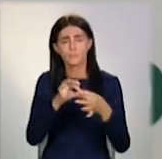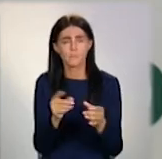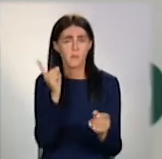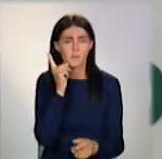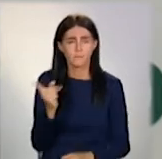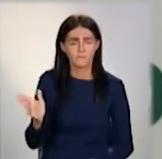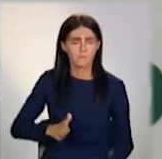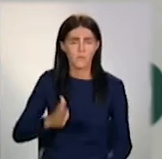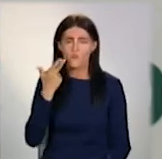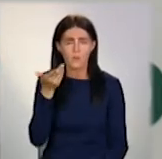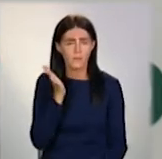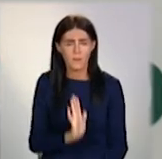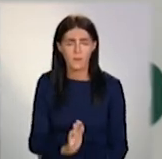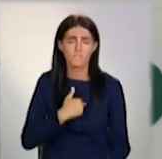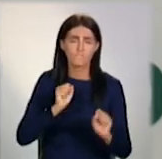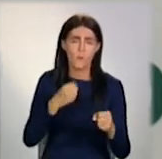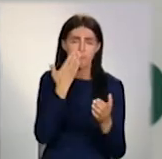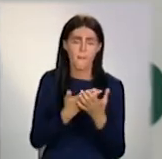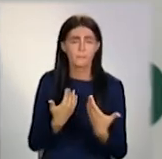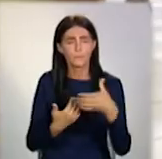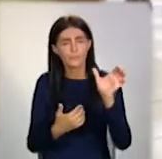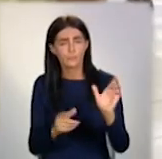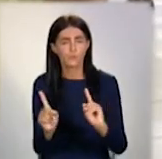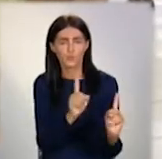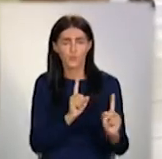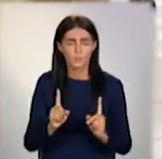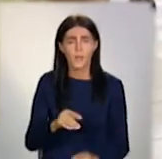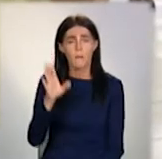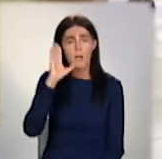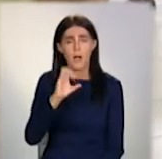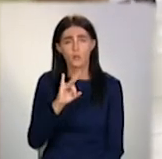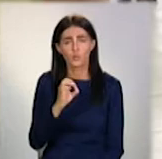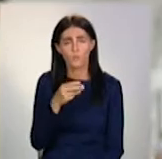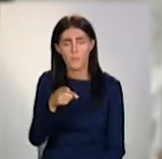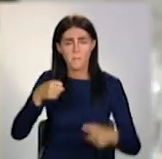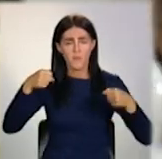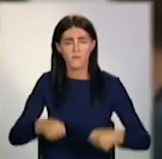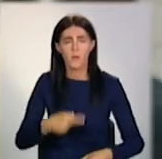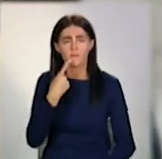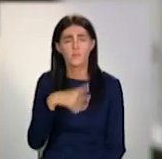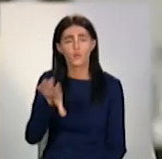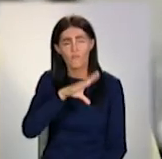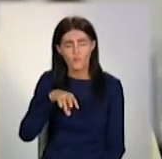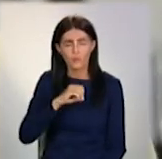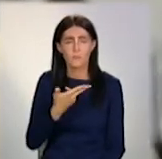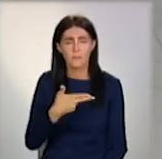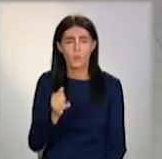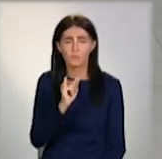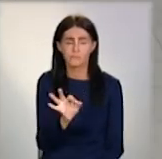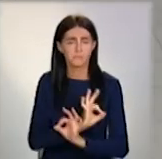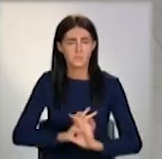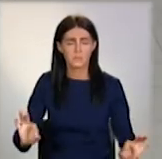собою, я можу показати кому угодно. Артем складає на права, говорить, за теорію у нього